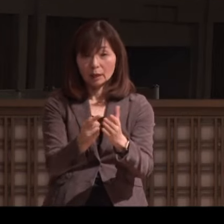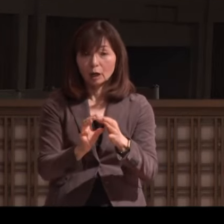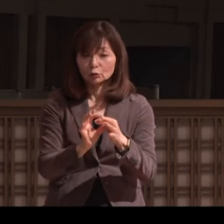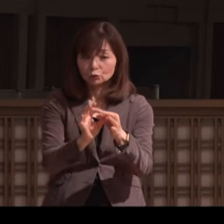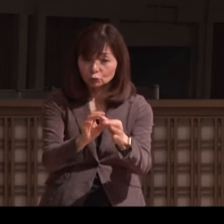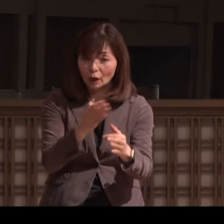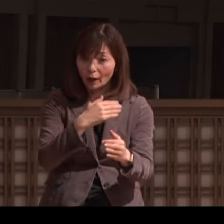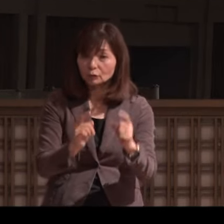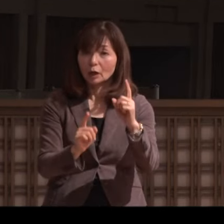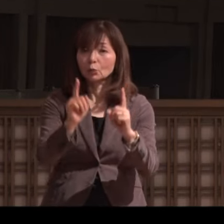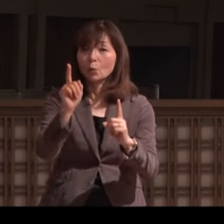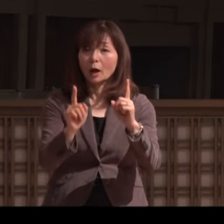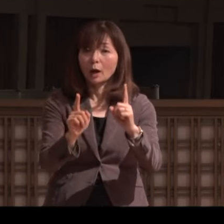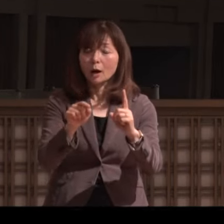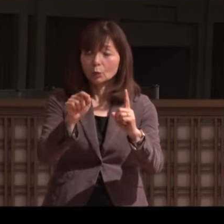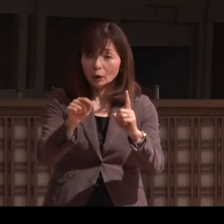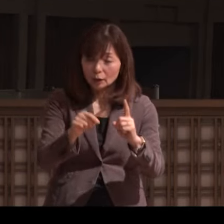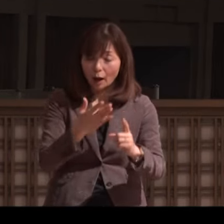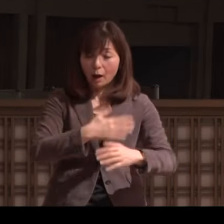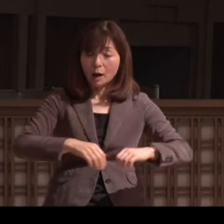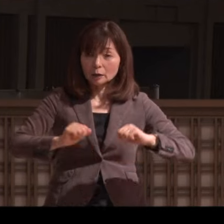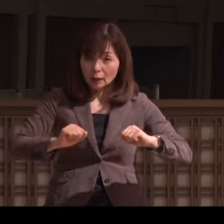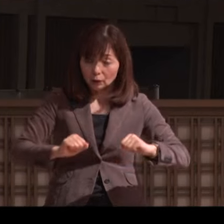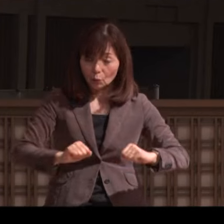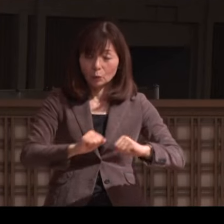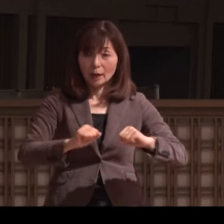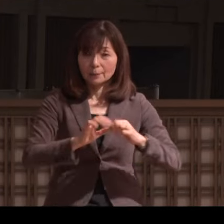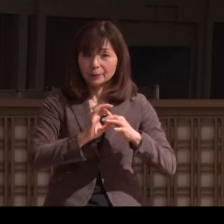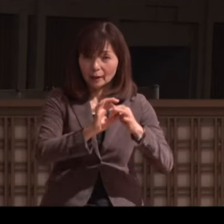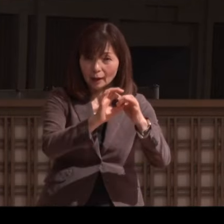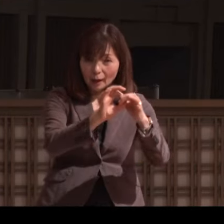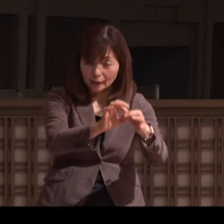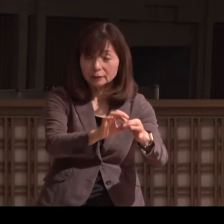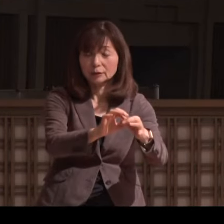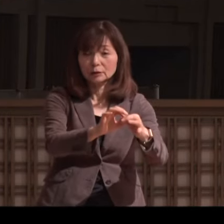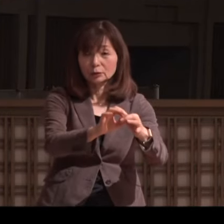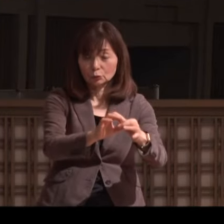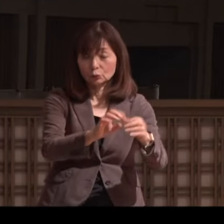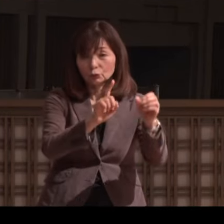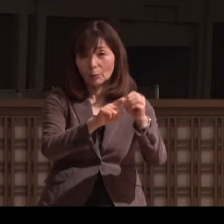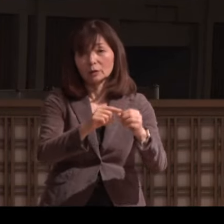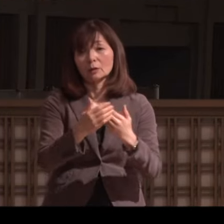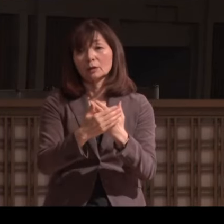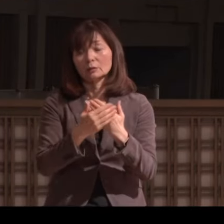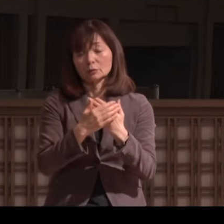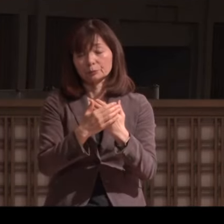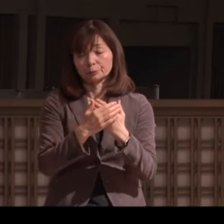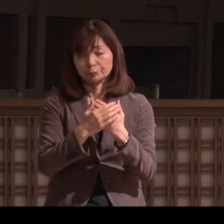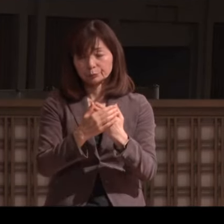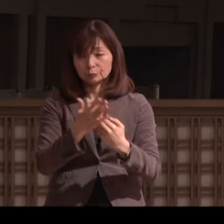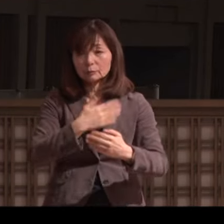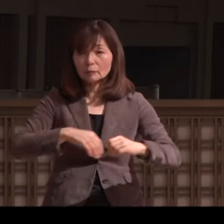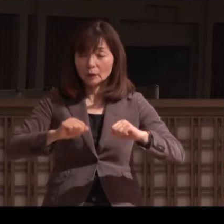どうかが健康で長生きするのにめちゃくちゃ大切ですさっき健康で楽しく長生きって言いました楽しく